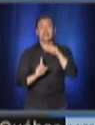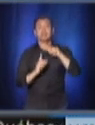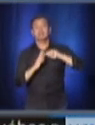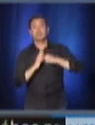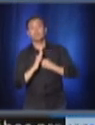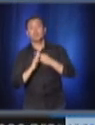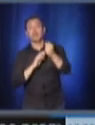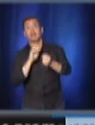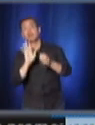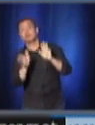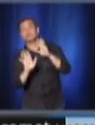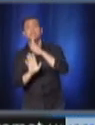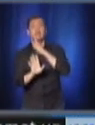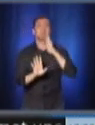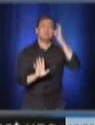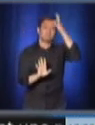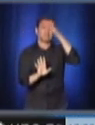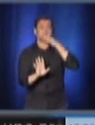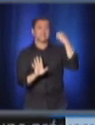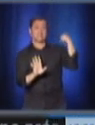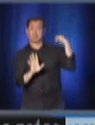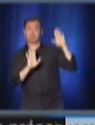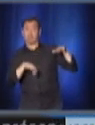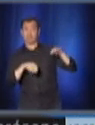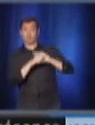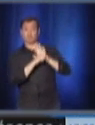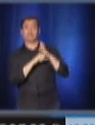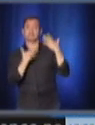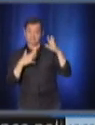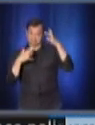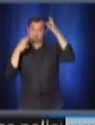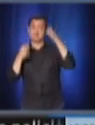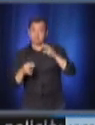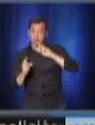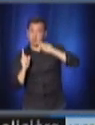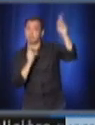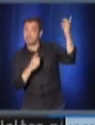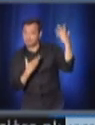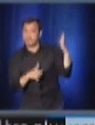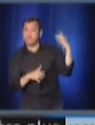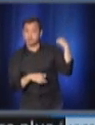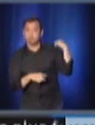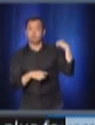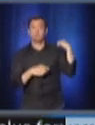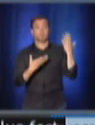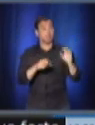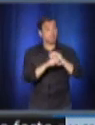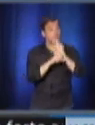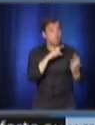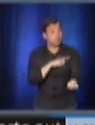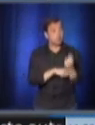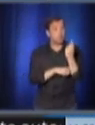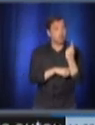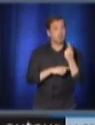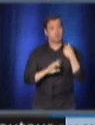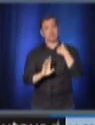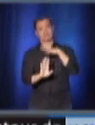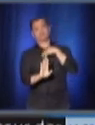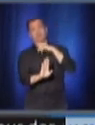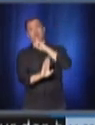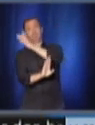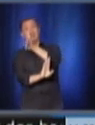en janvier même, avant même que le COVID-19 soit apparu. Mais on avait déjà demandé une augmentation de la quantité de doses. On